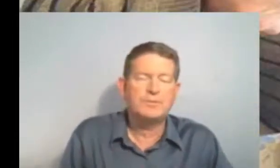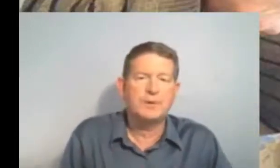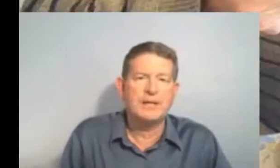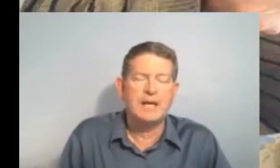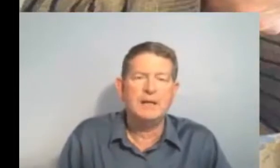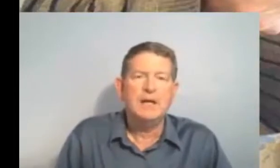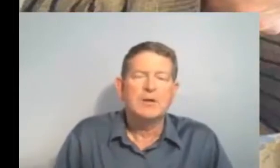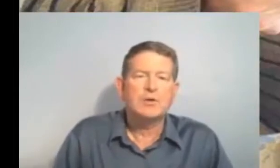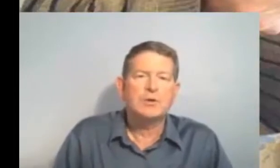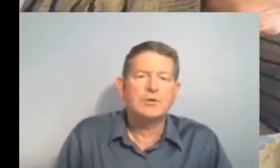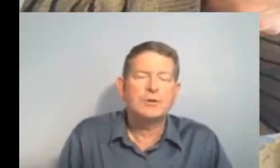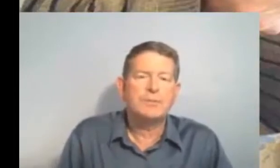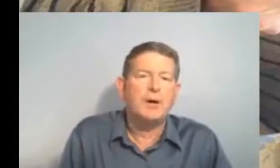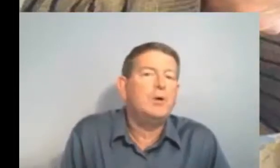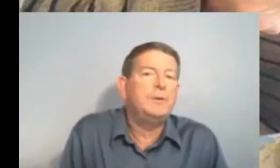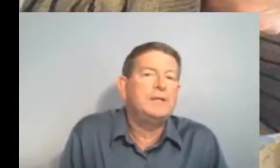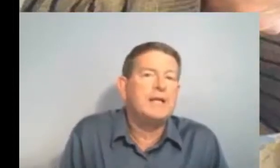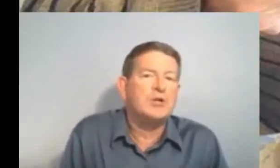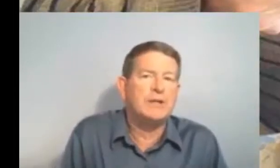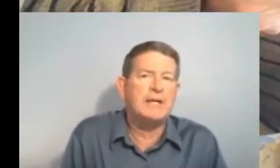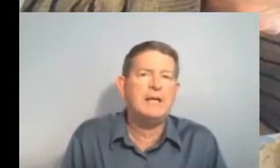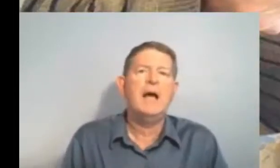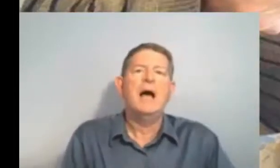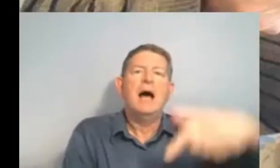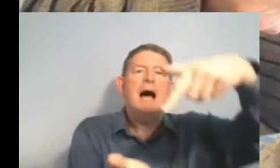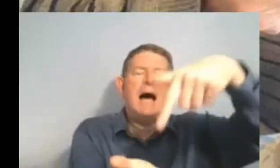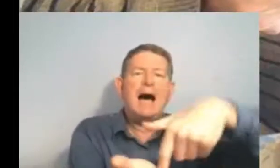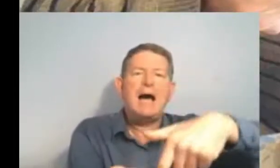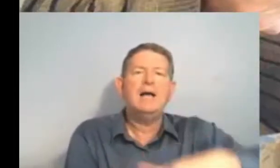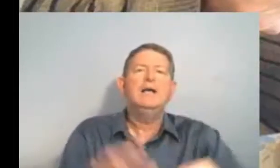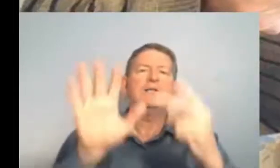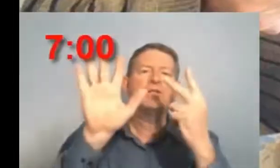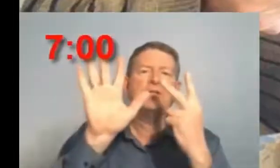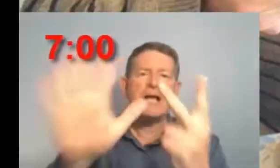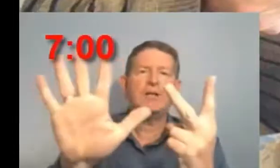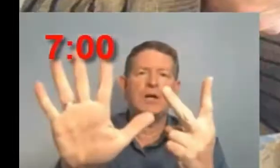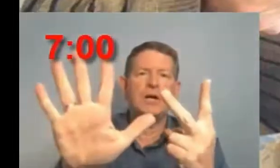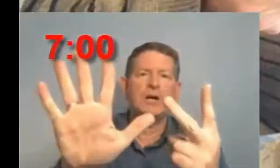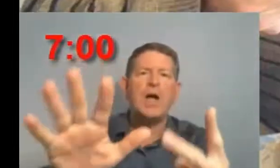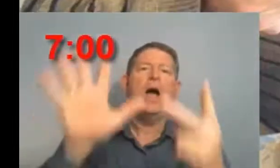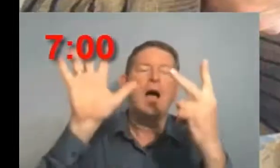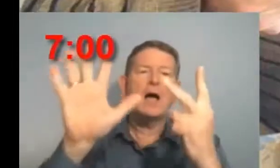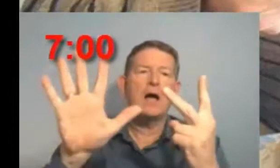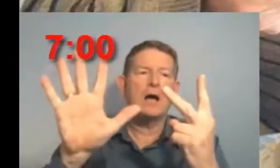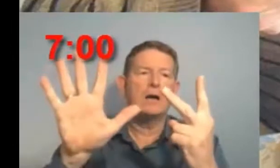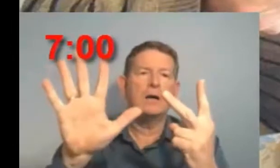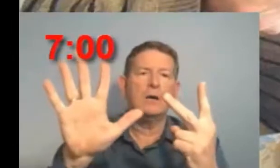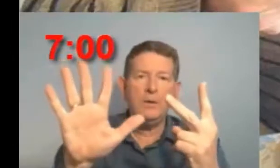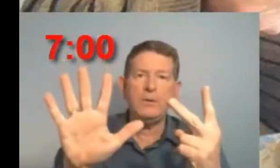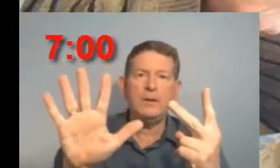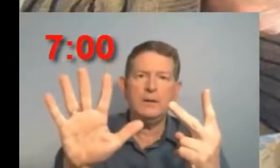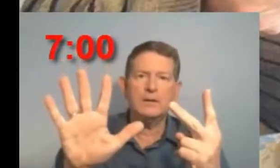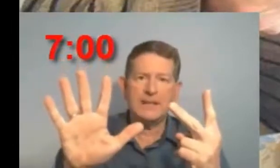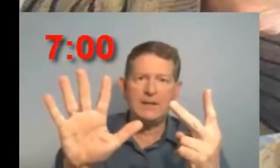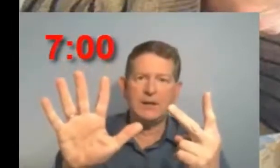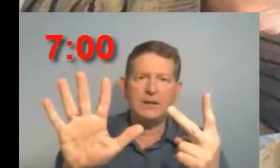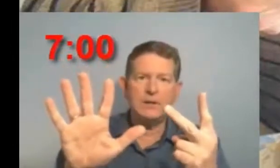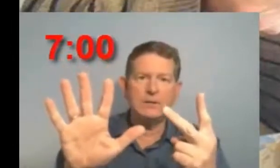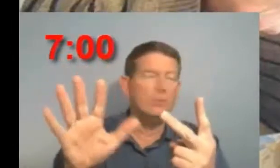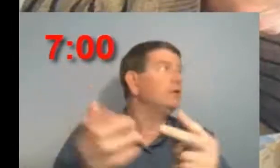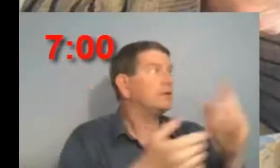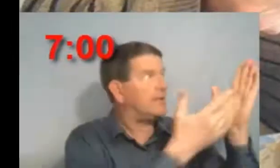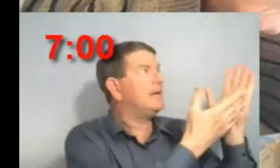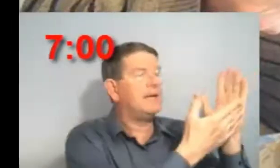ne change rien. Je prends le petit déjeuner à 7h. Oui,